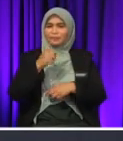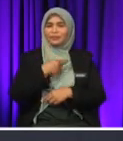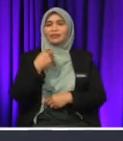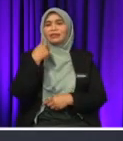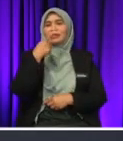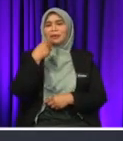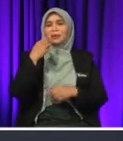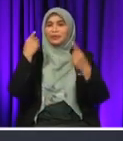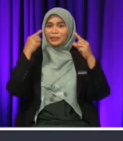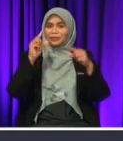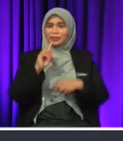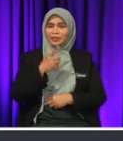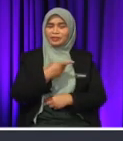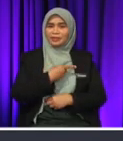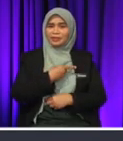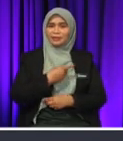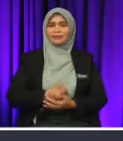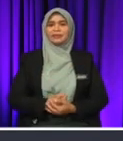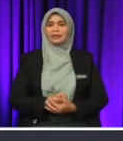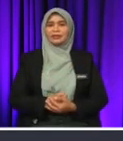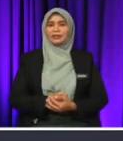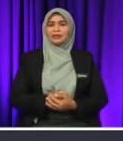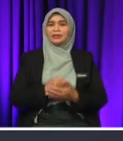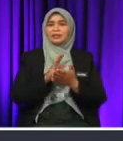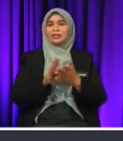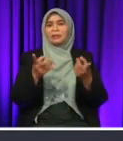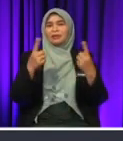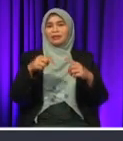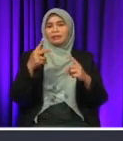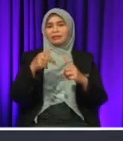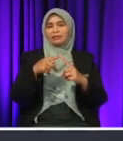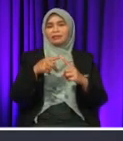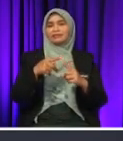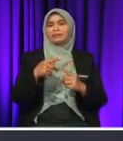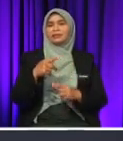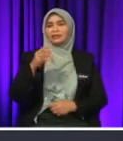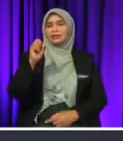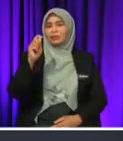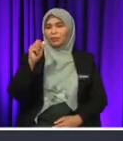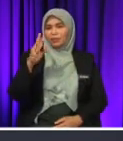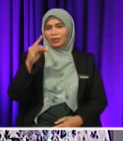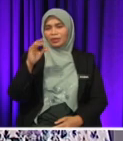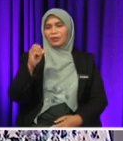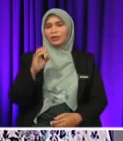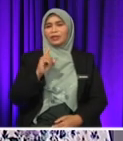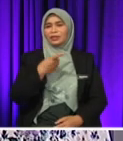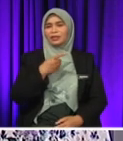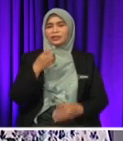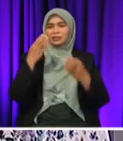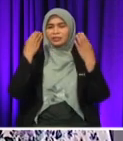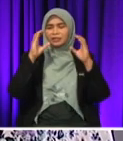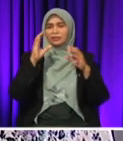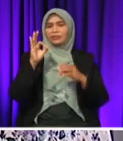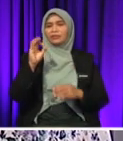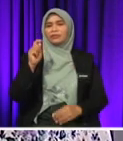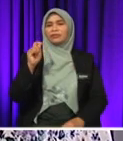hari ini nah saya Perkenalkan dan saya ucapkan selamat datang ke studio kita pada hari ini yaitu cek Gunner Fatimah zuren